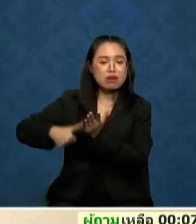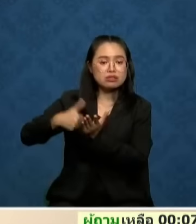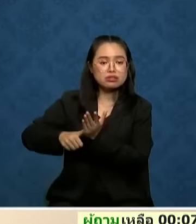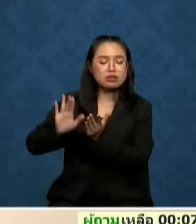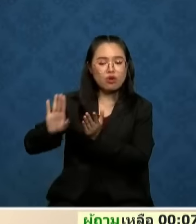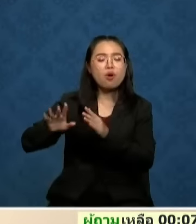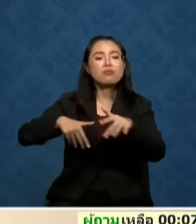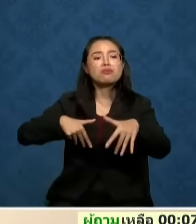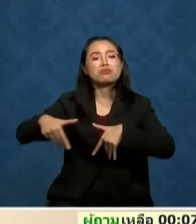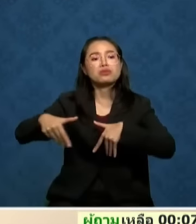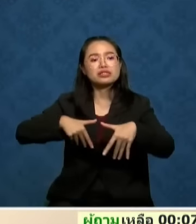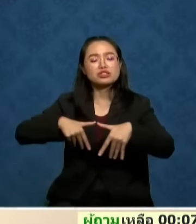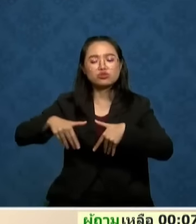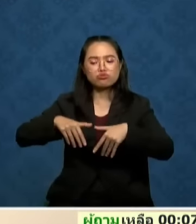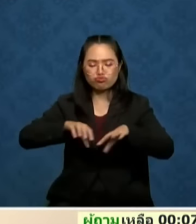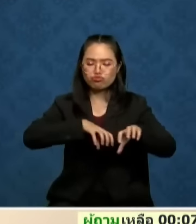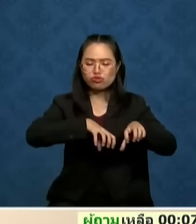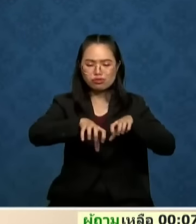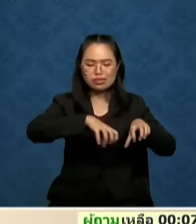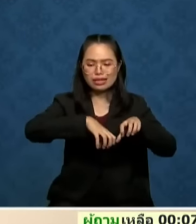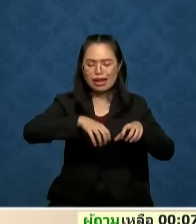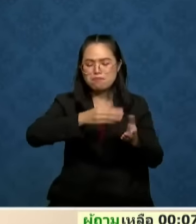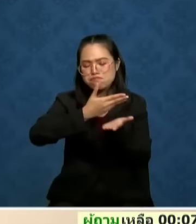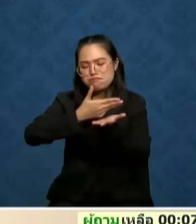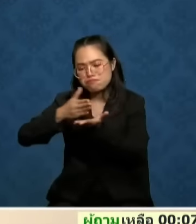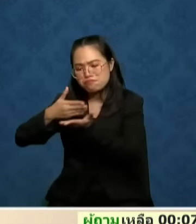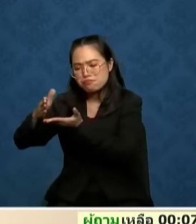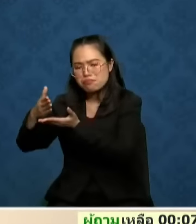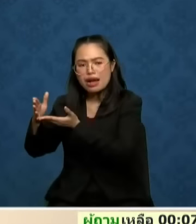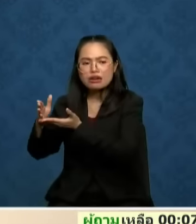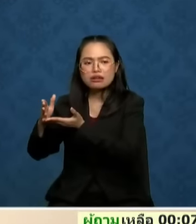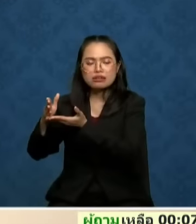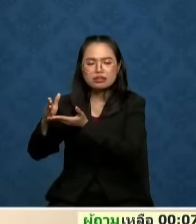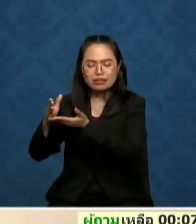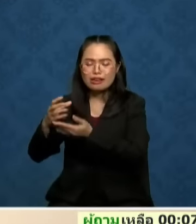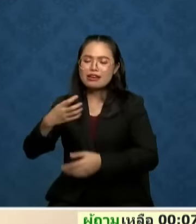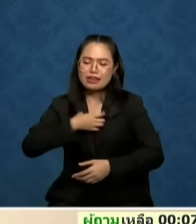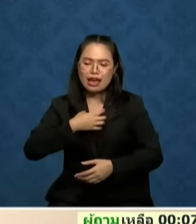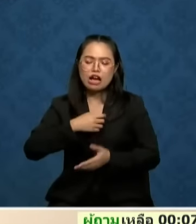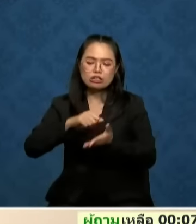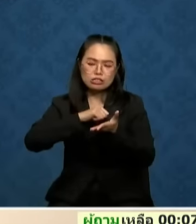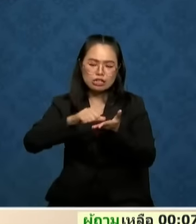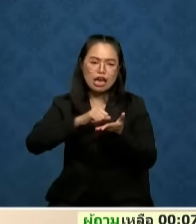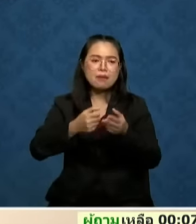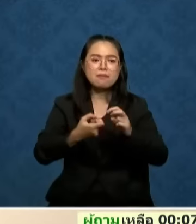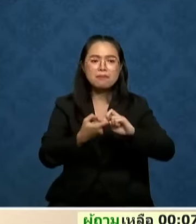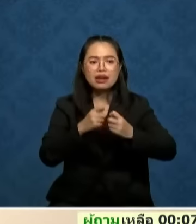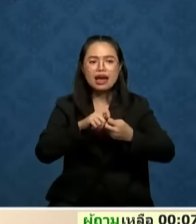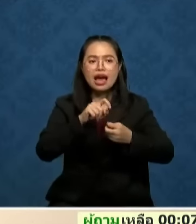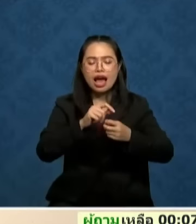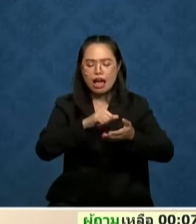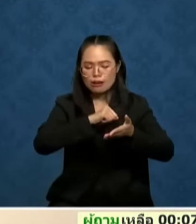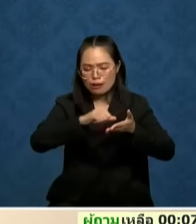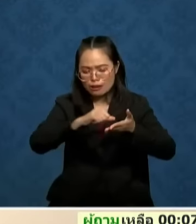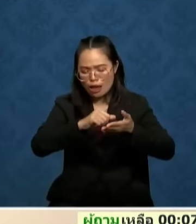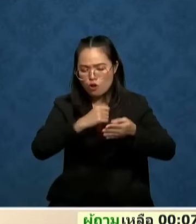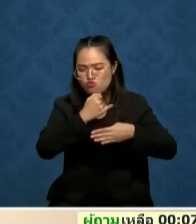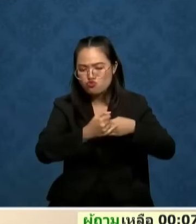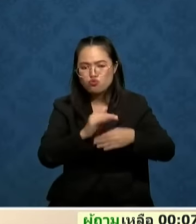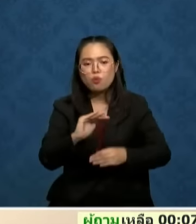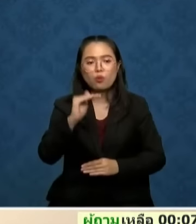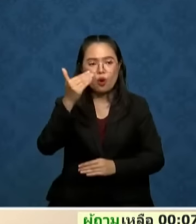พี่น้องประชาชนแม้จะต้องใช้ระยะเวลาแต่ต้องทำอย่างรอบคอบและที่สำคัญที่สุดอยากให้แก้ปัญหาหน้างานวินโปรเซสได้จบค่ะ